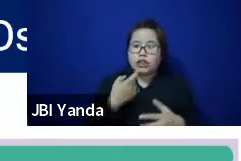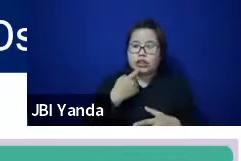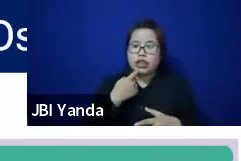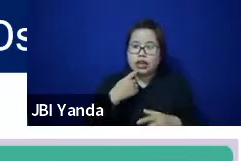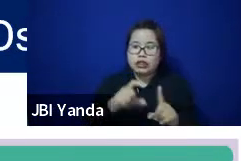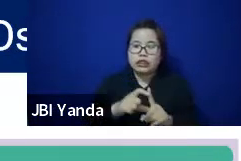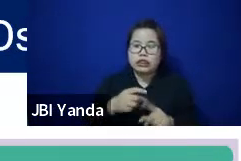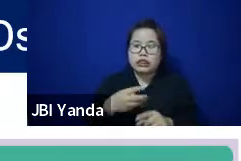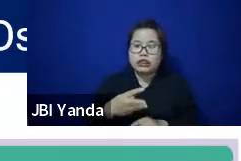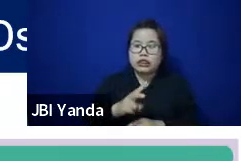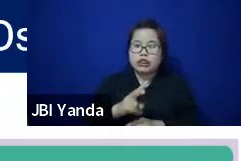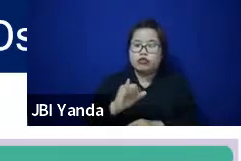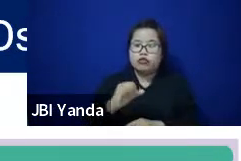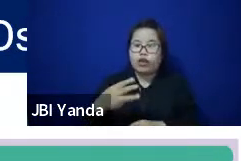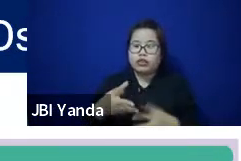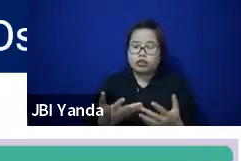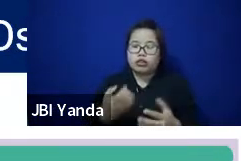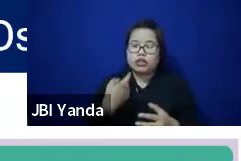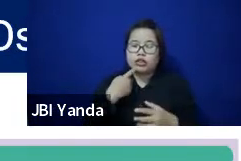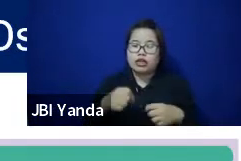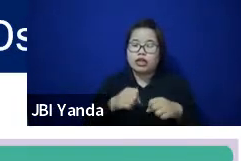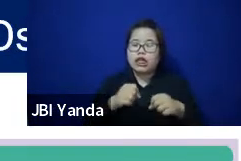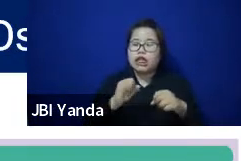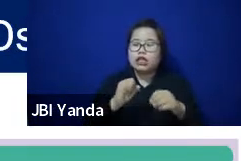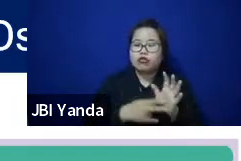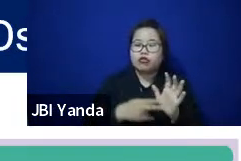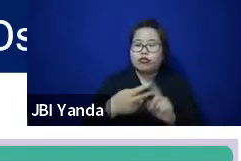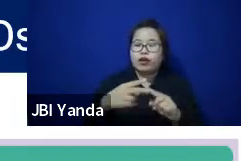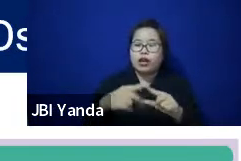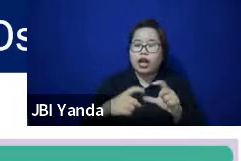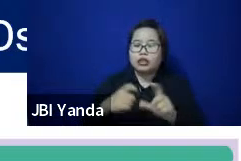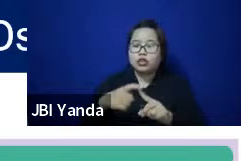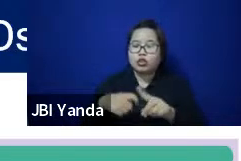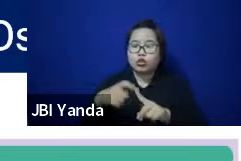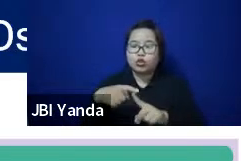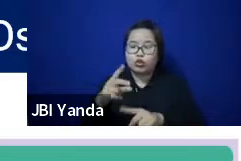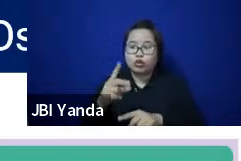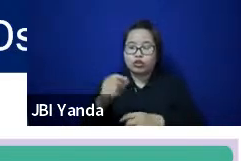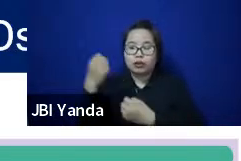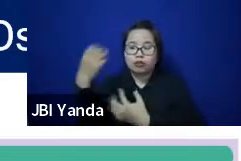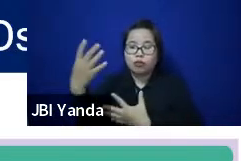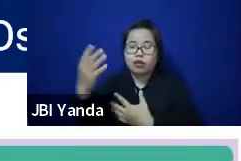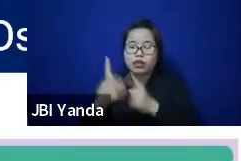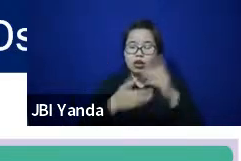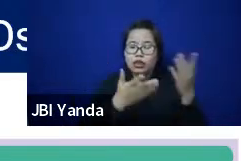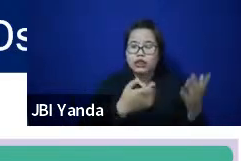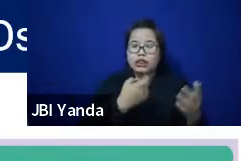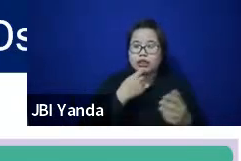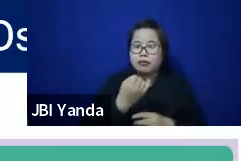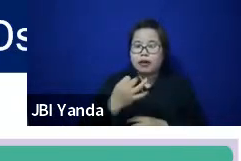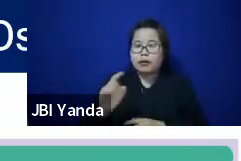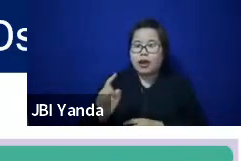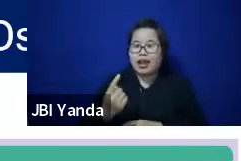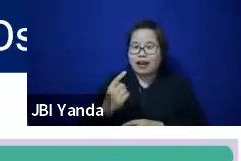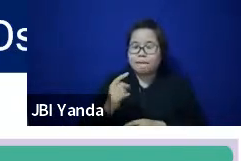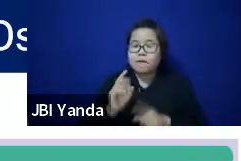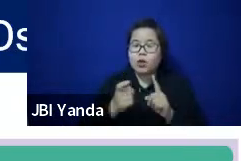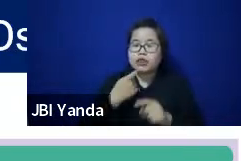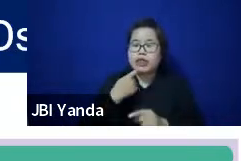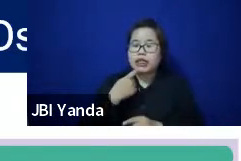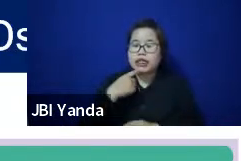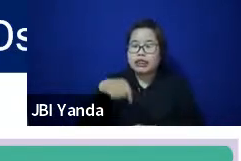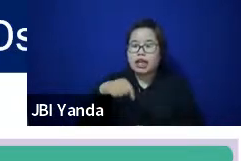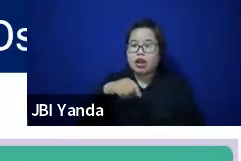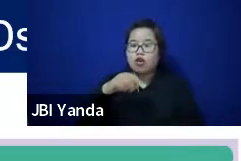devices-nya serta infrastruktur dan informasi. Nah, ini beberapa hal terkait delivery. Kemudian terkait fungsi ya, tadi